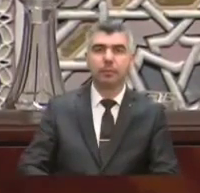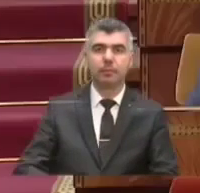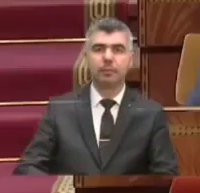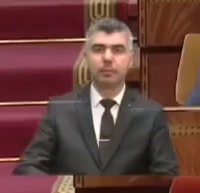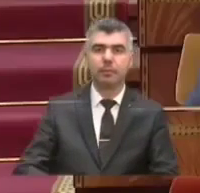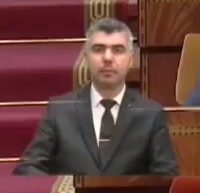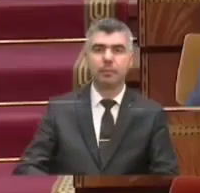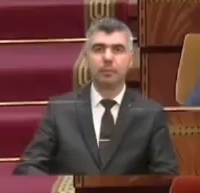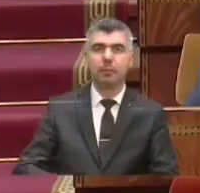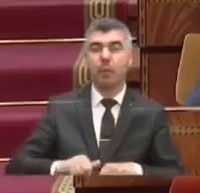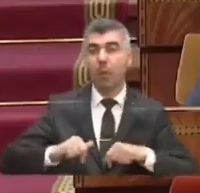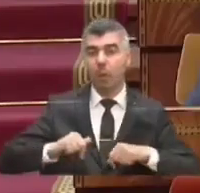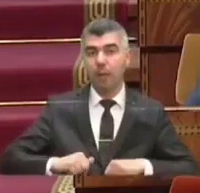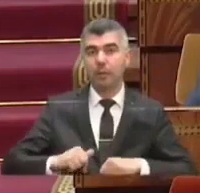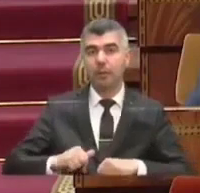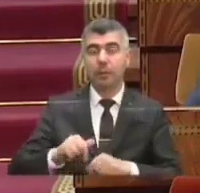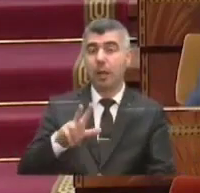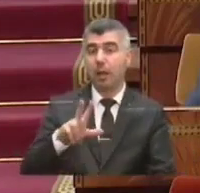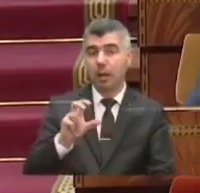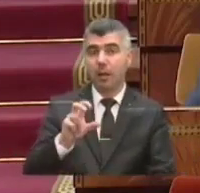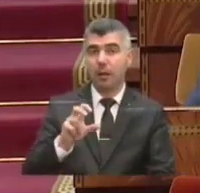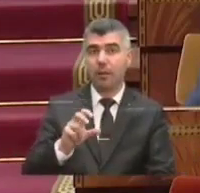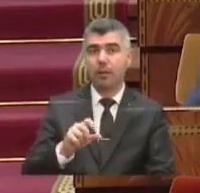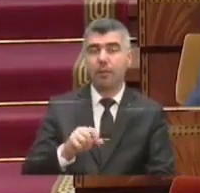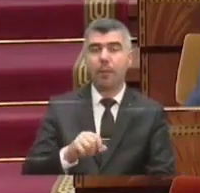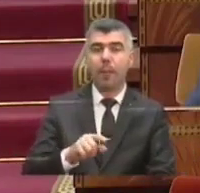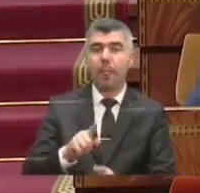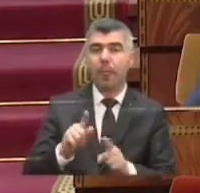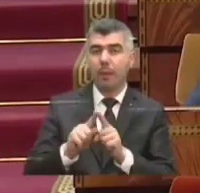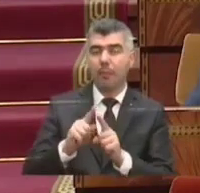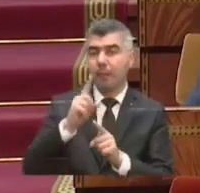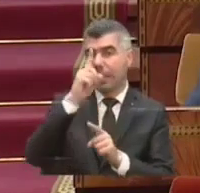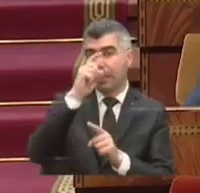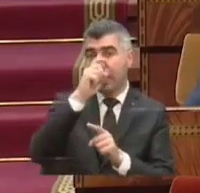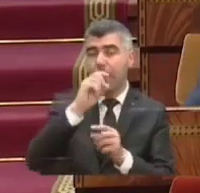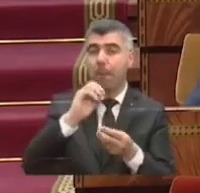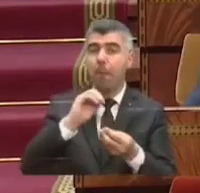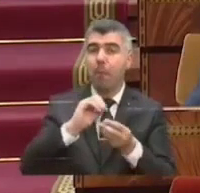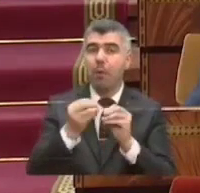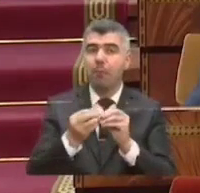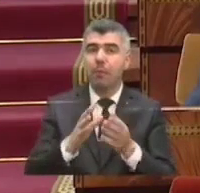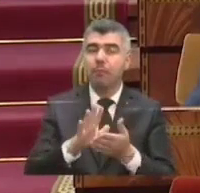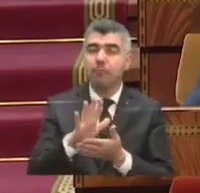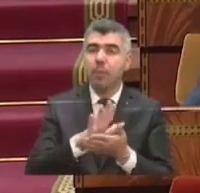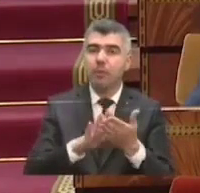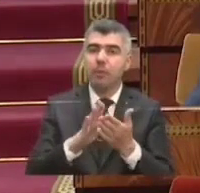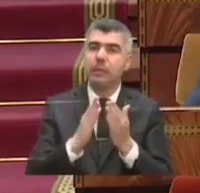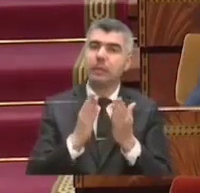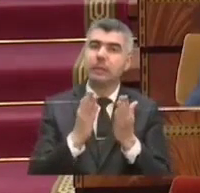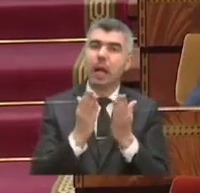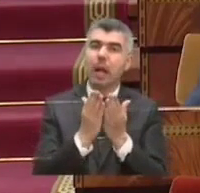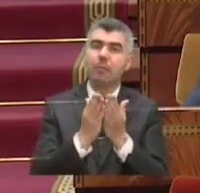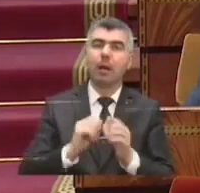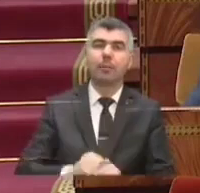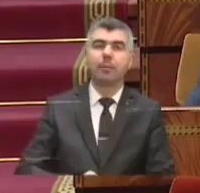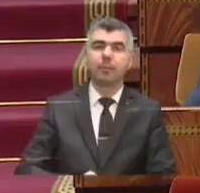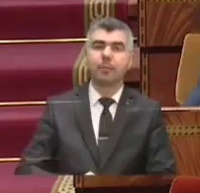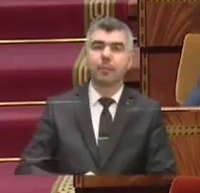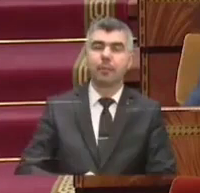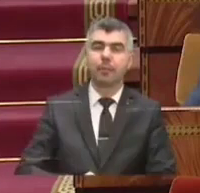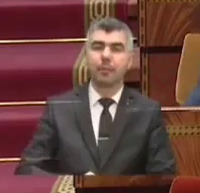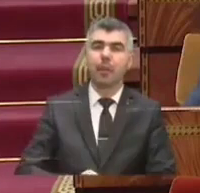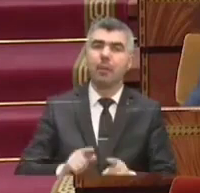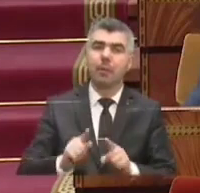وزير، سيد الوزير، لا شك انكم تقدرون حجم الماساه والاضرار التي لحقت بهؤلاء الطلبه الذين ارادوا